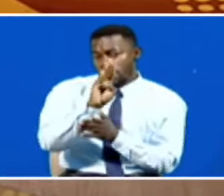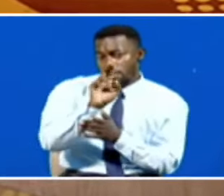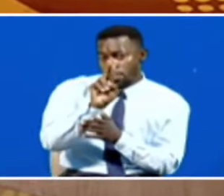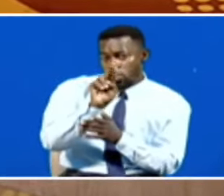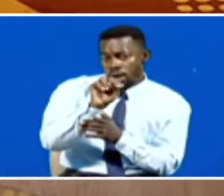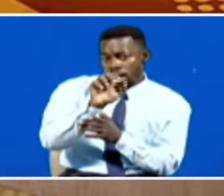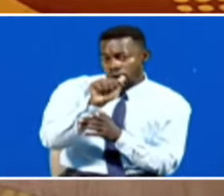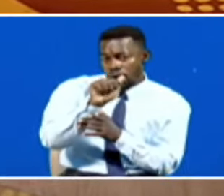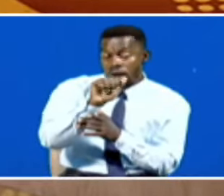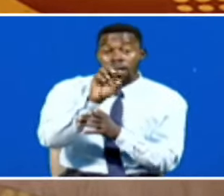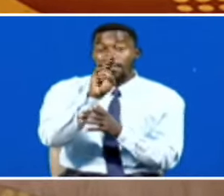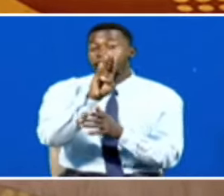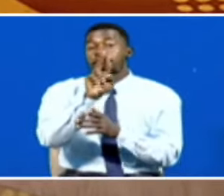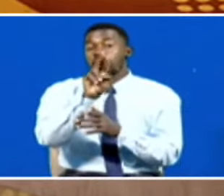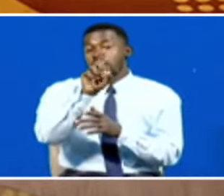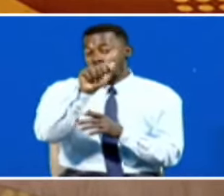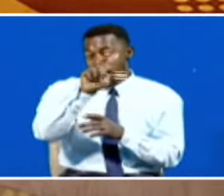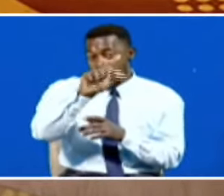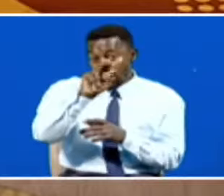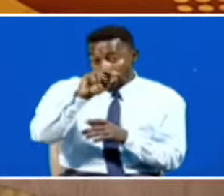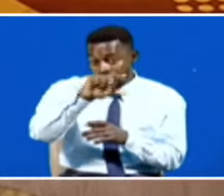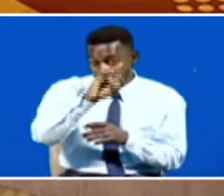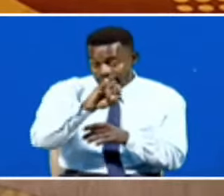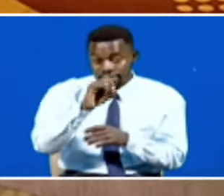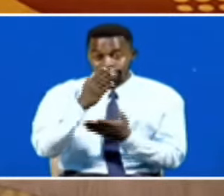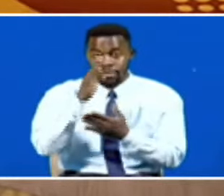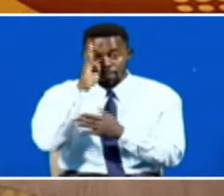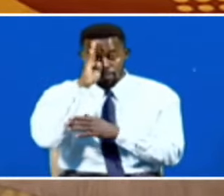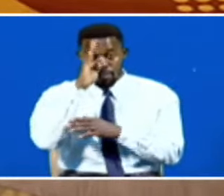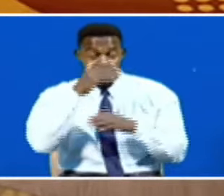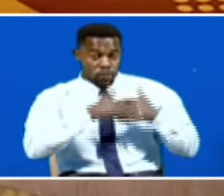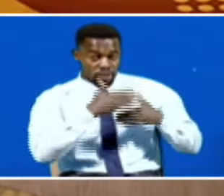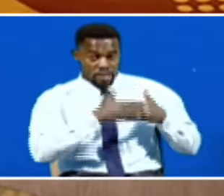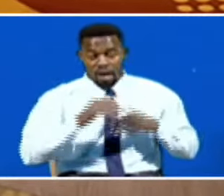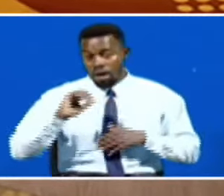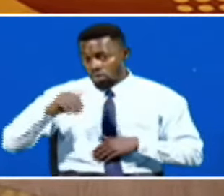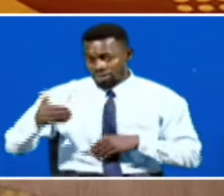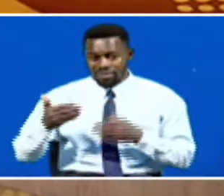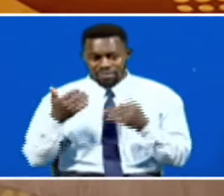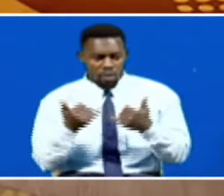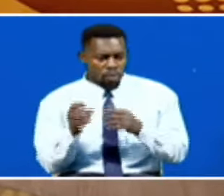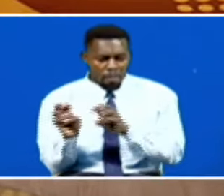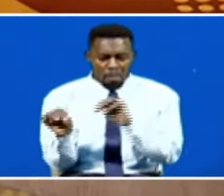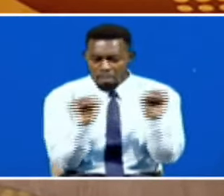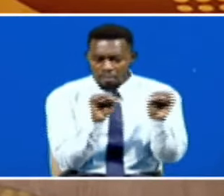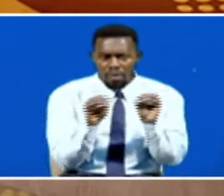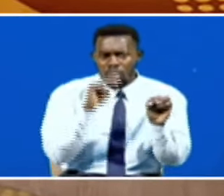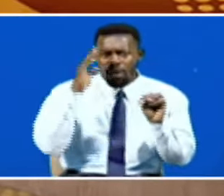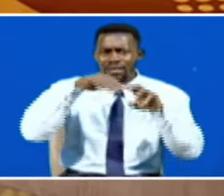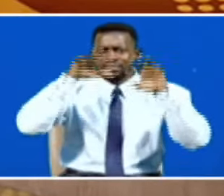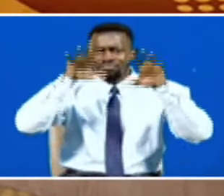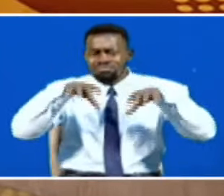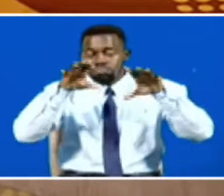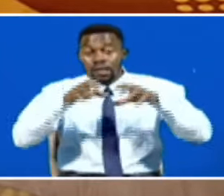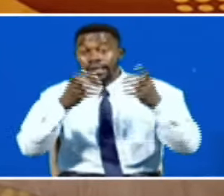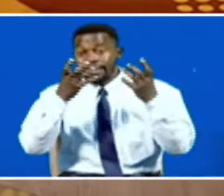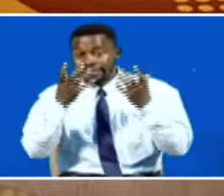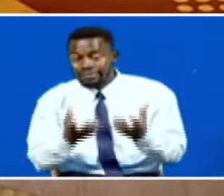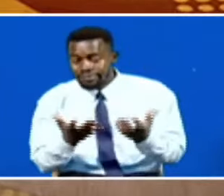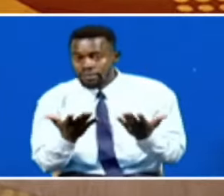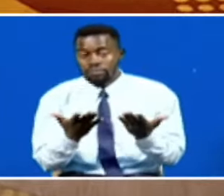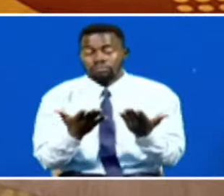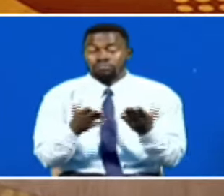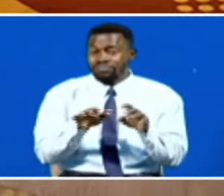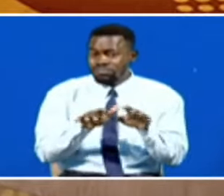Busia, zimelazimika kuhama makwao kutokana na kero ya mafuriko baada ya mvua kubwa kushuhudiwa nchini. Wafanyabiashara eneo hilo